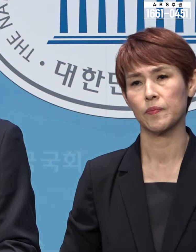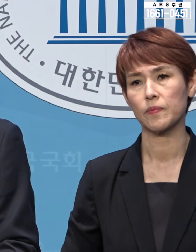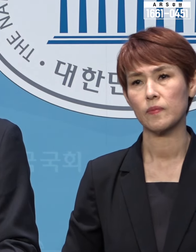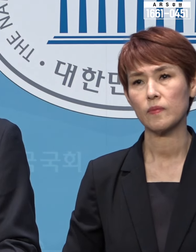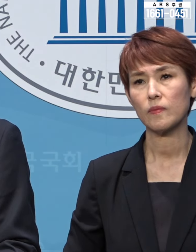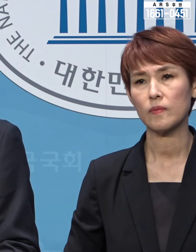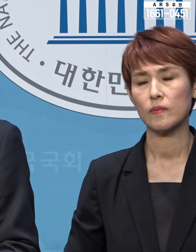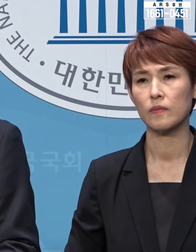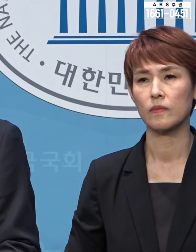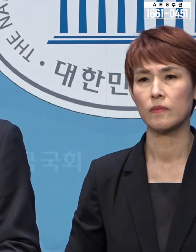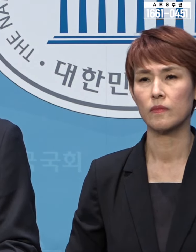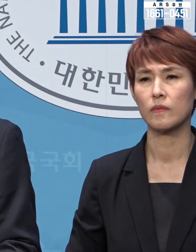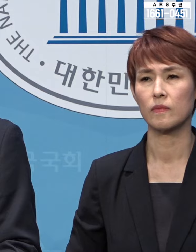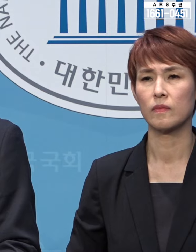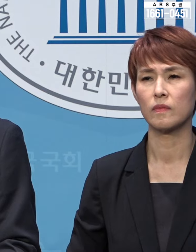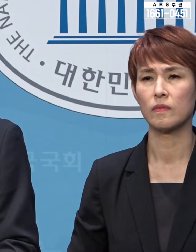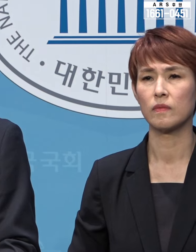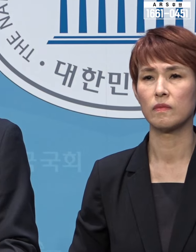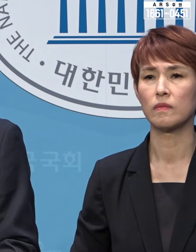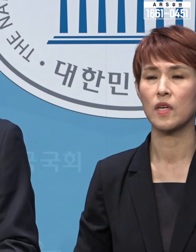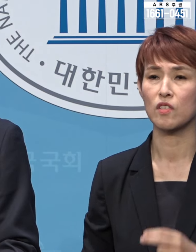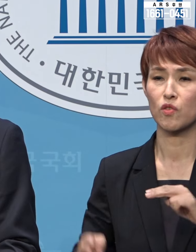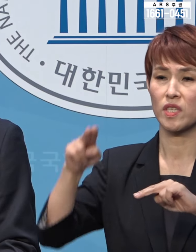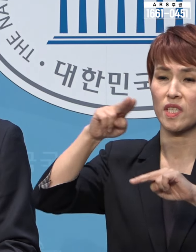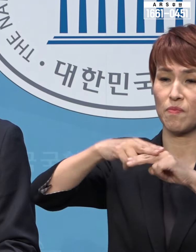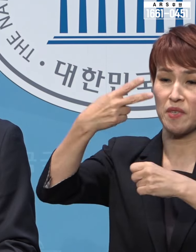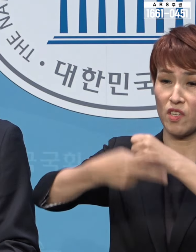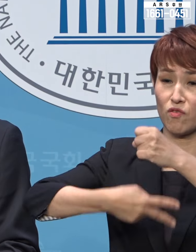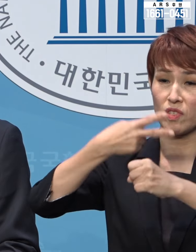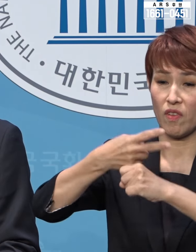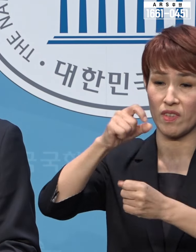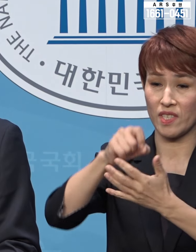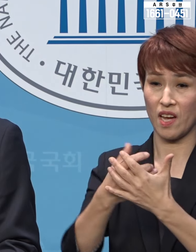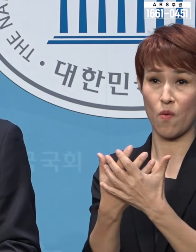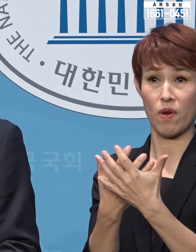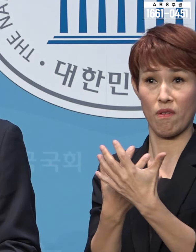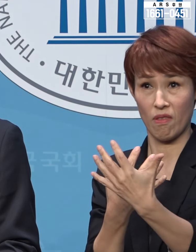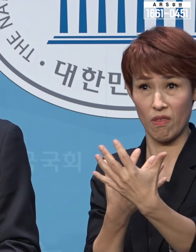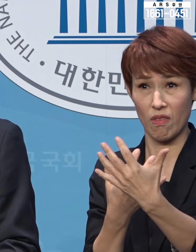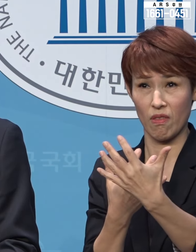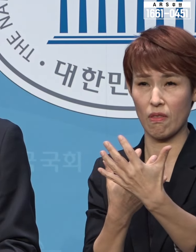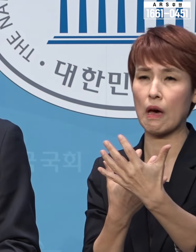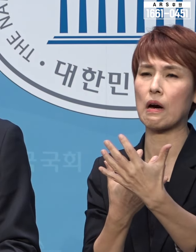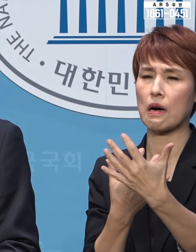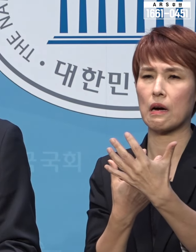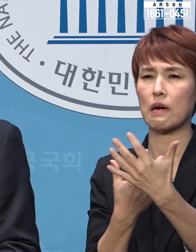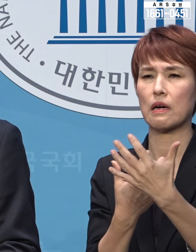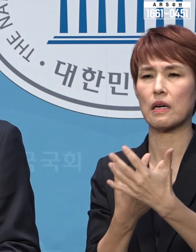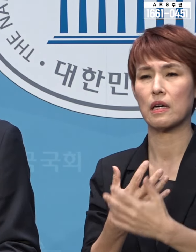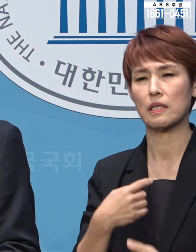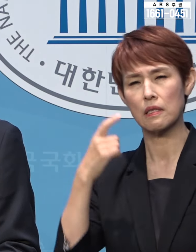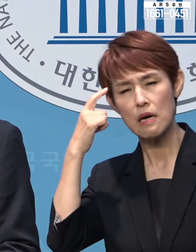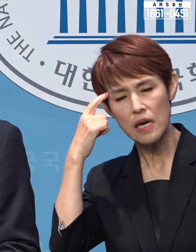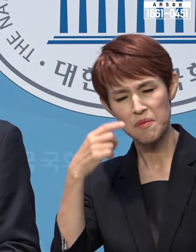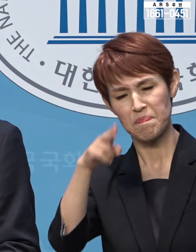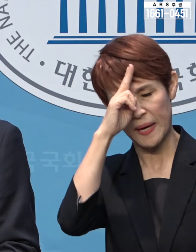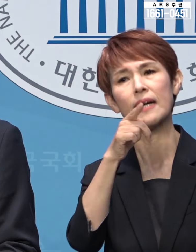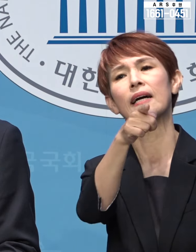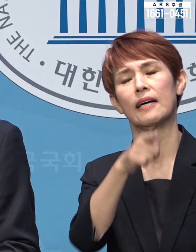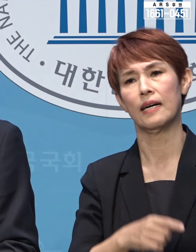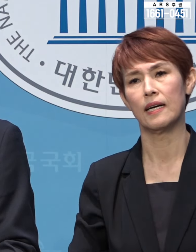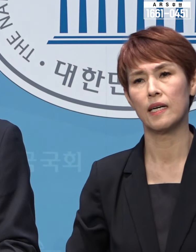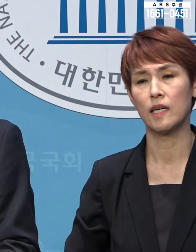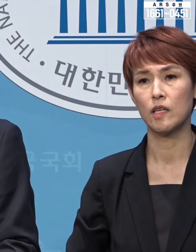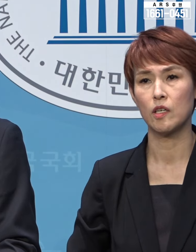있었습니다 이어진 취임 2주년 기자회견 역시 한치도 예상을 비켜 나지